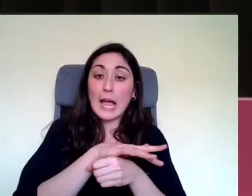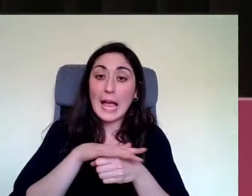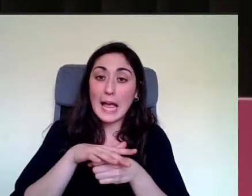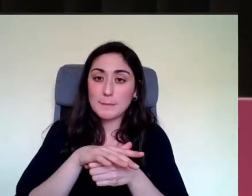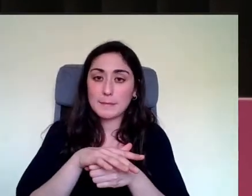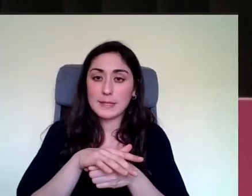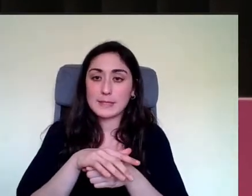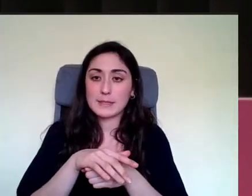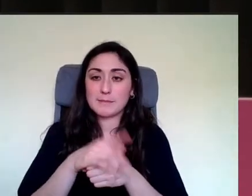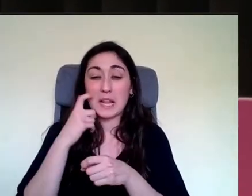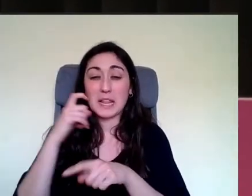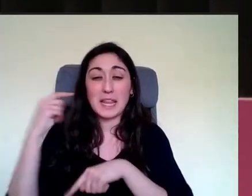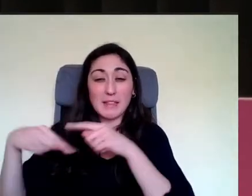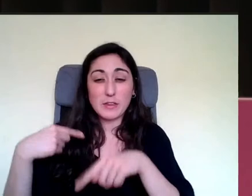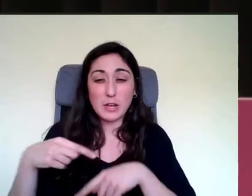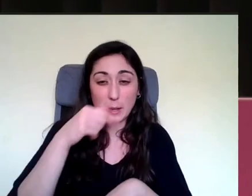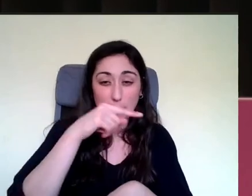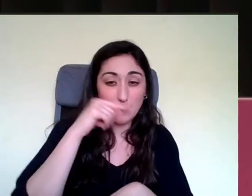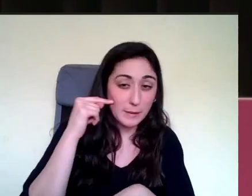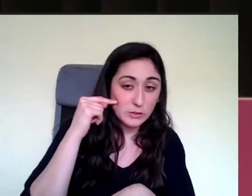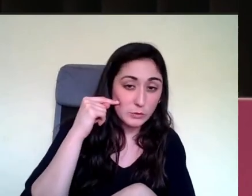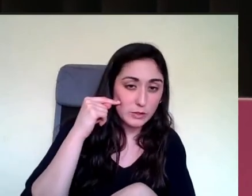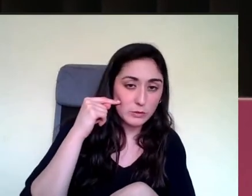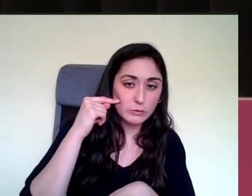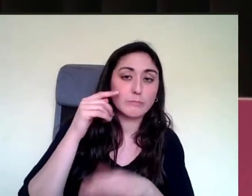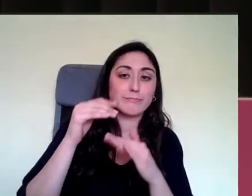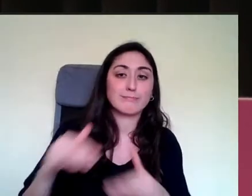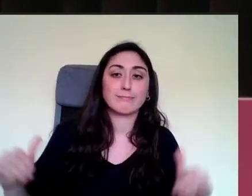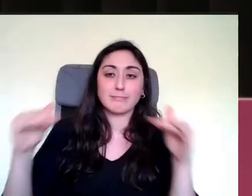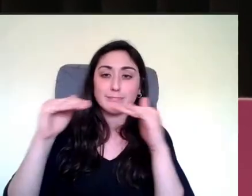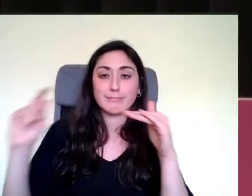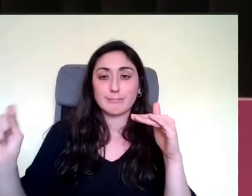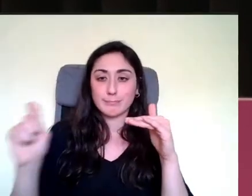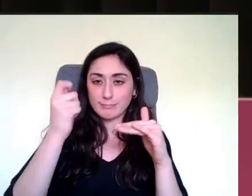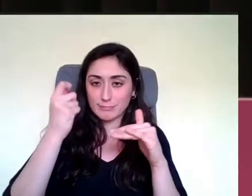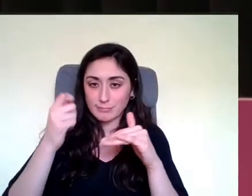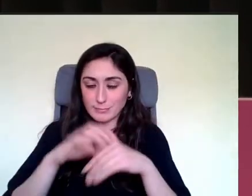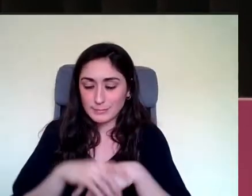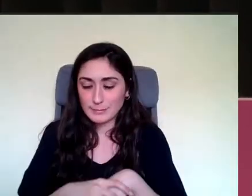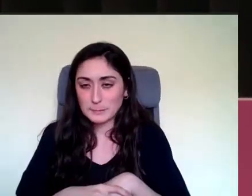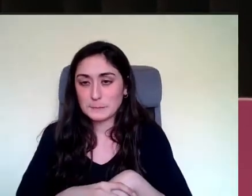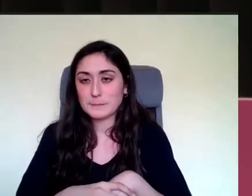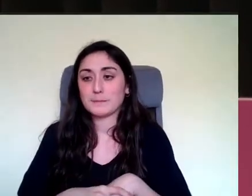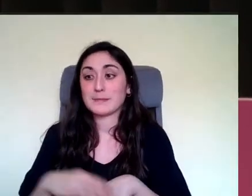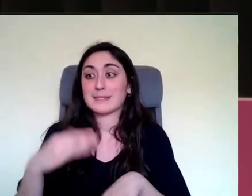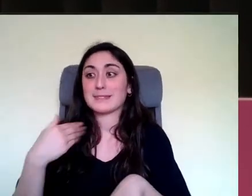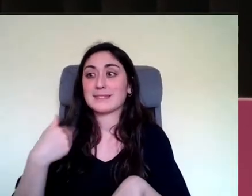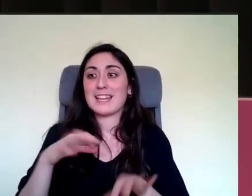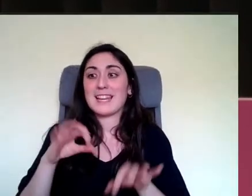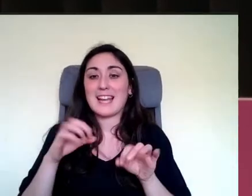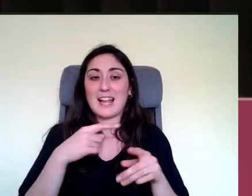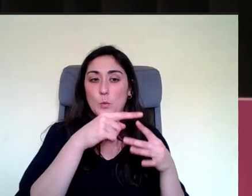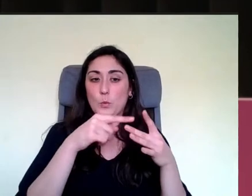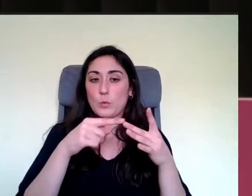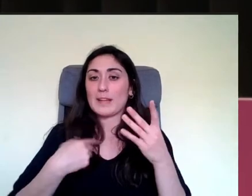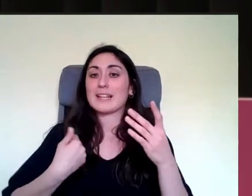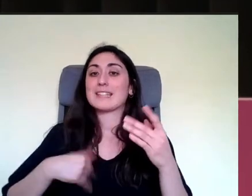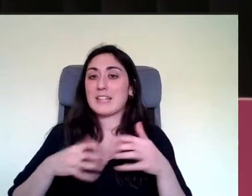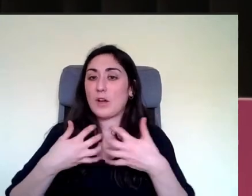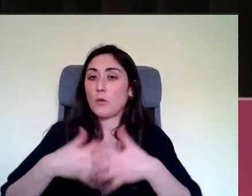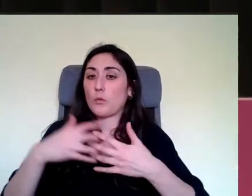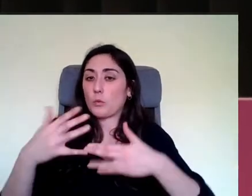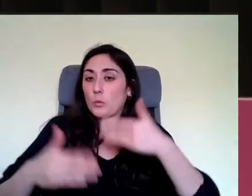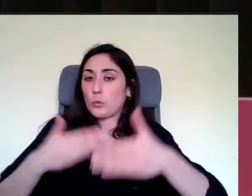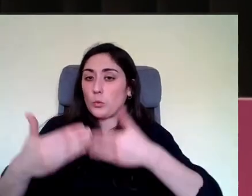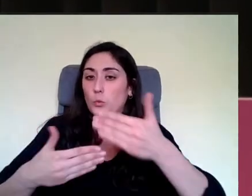tradicionalment masculinitzats. Moltes d'aquestes experiències ja s'estan duent a terme i assoleixen resultats i